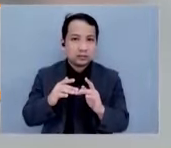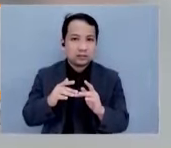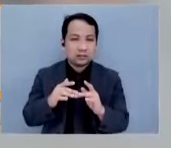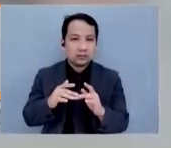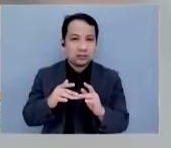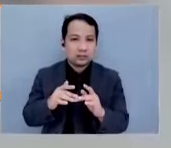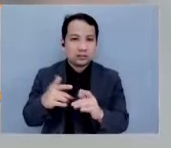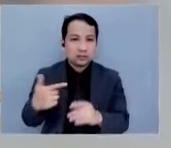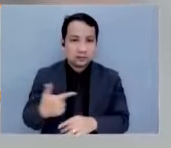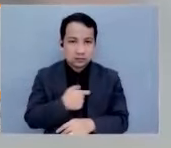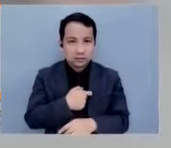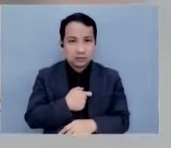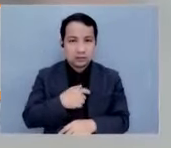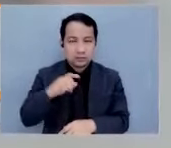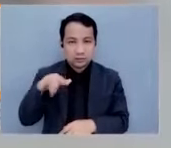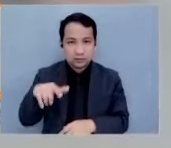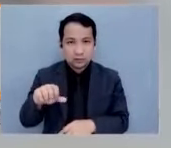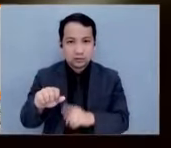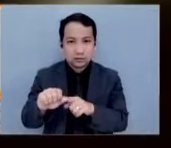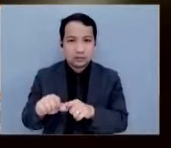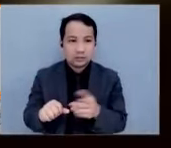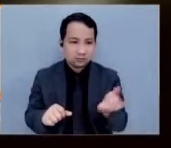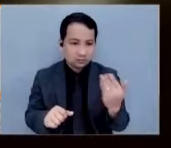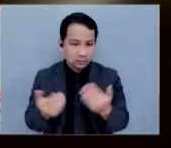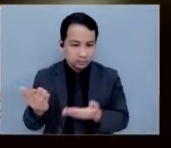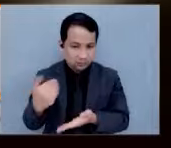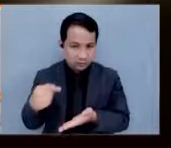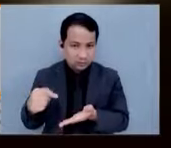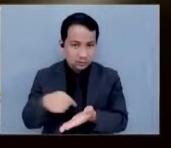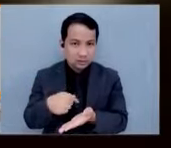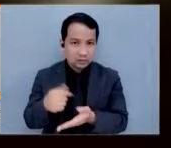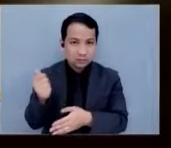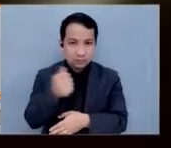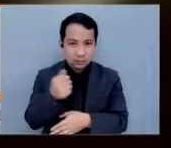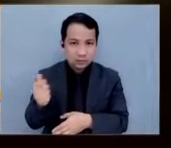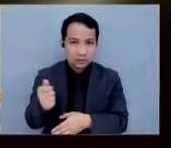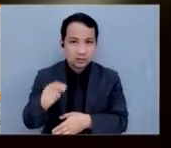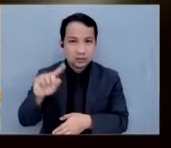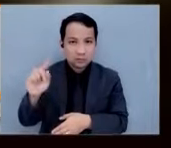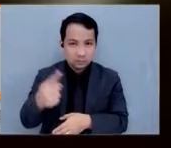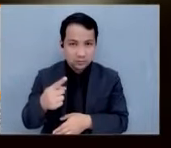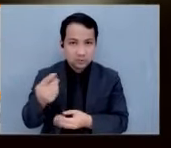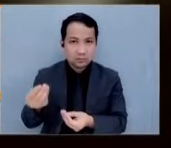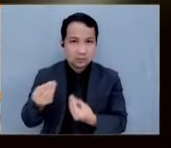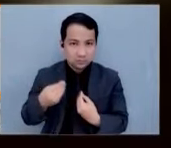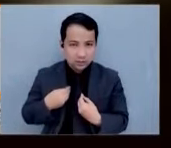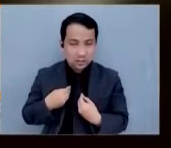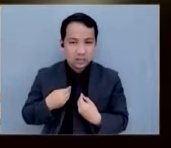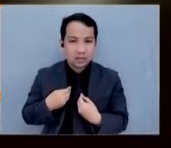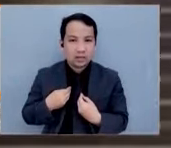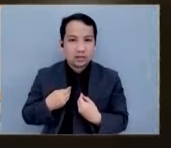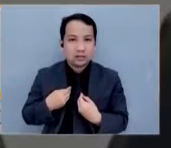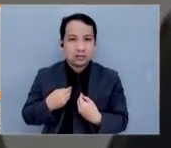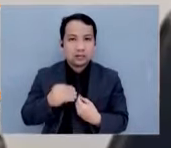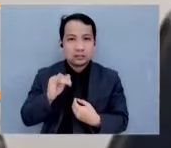raw si Cuervo kung hindi nagbibigay ang mga pasahero o piso lang ang ibinibigay tuwing namamalimos